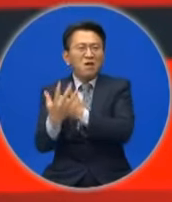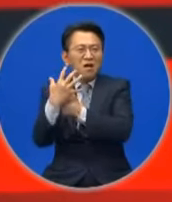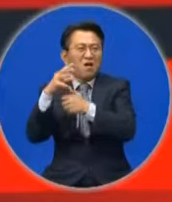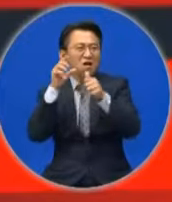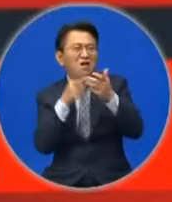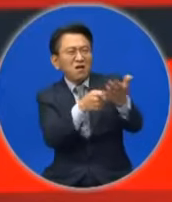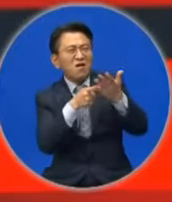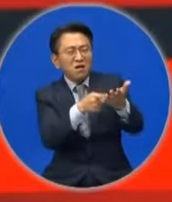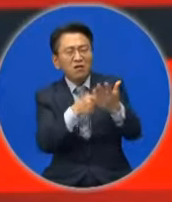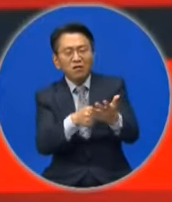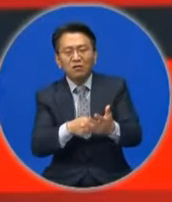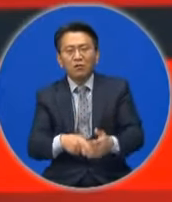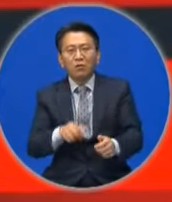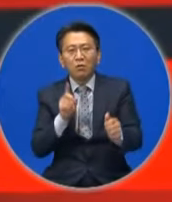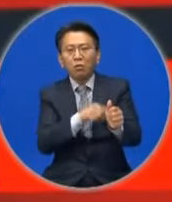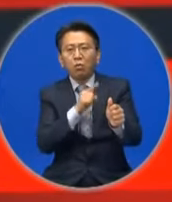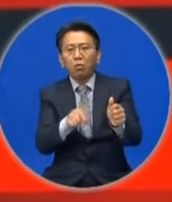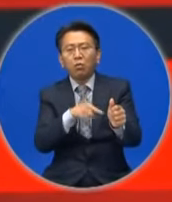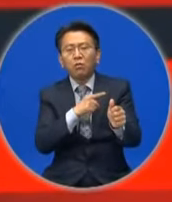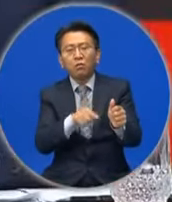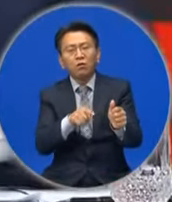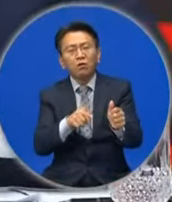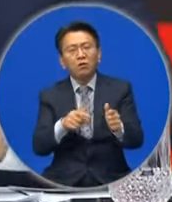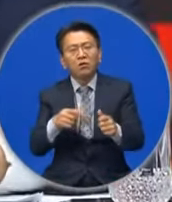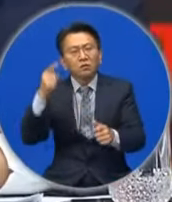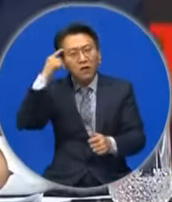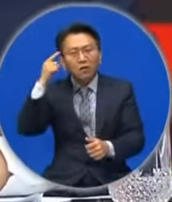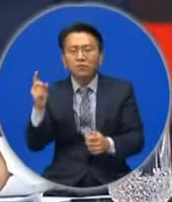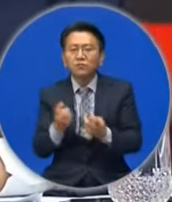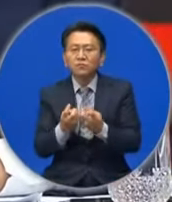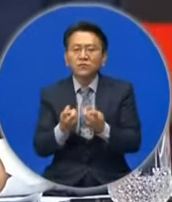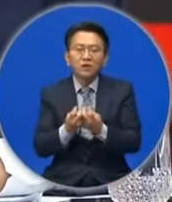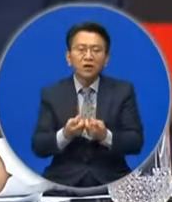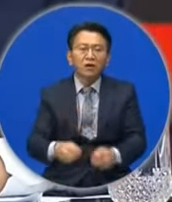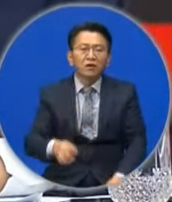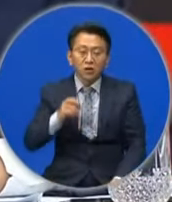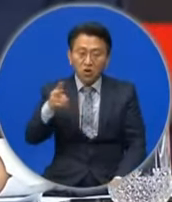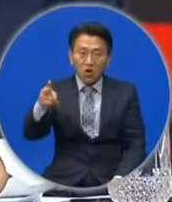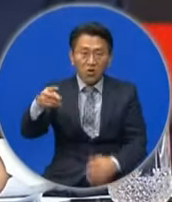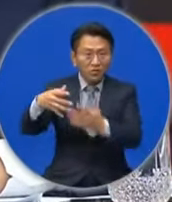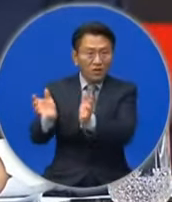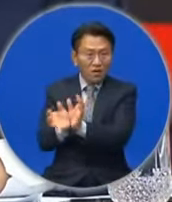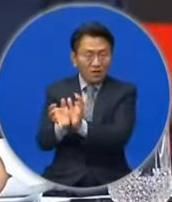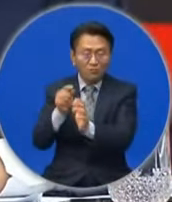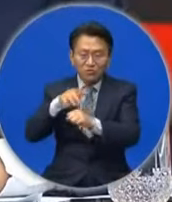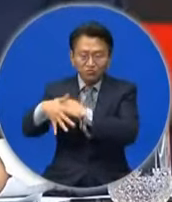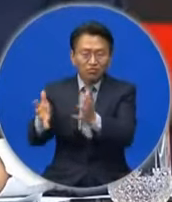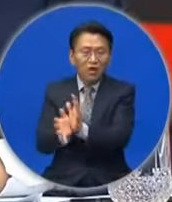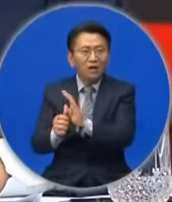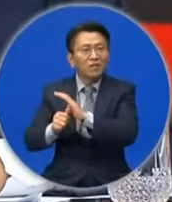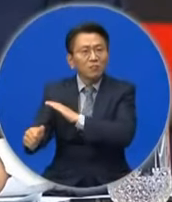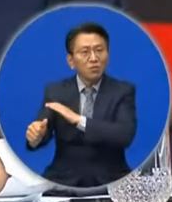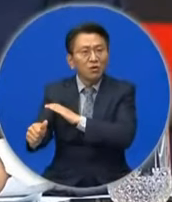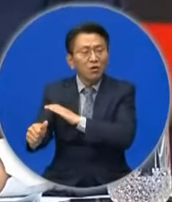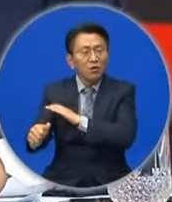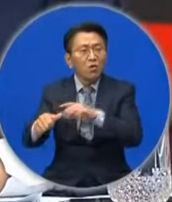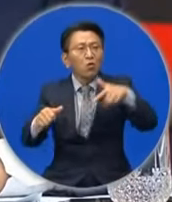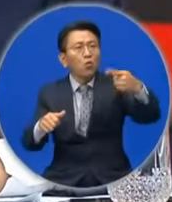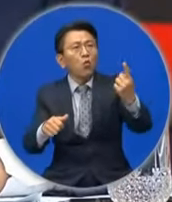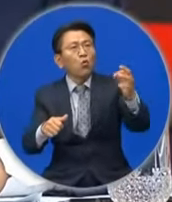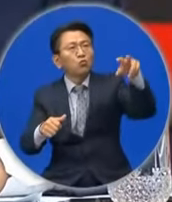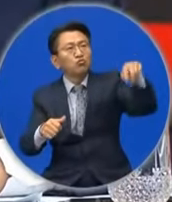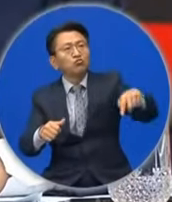아니겠습니까? 여기에 대해서는 어떻게 생각하십니까? 여당의 당대표가 여권 실세가